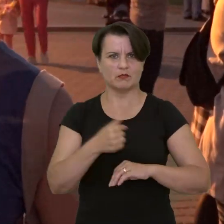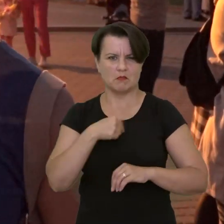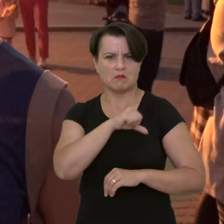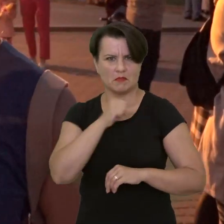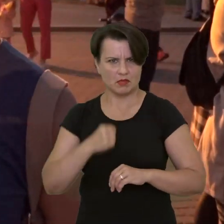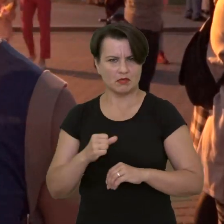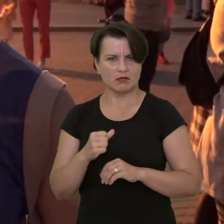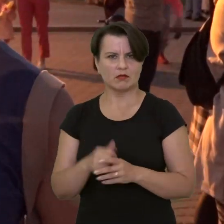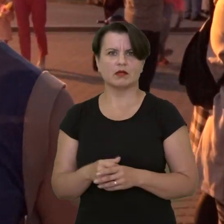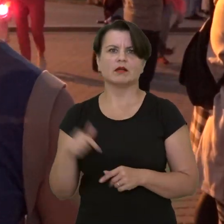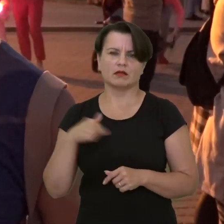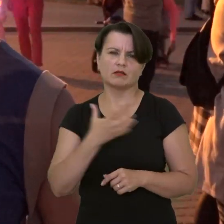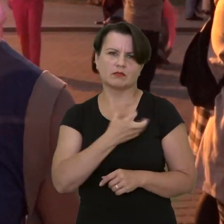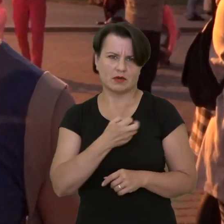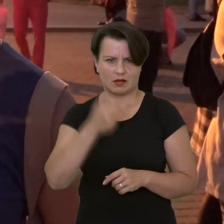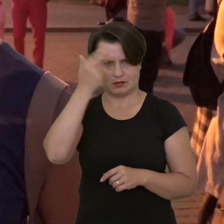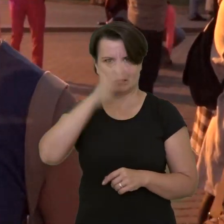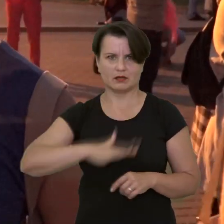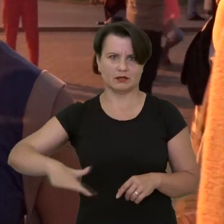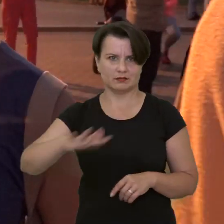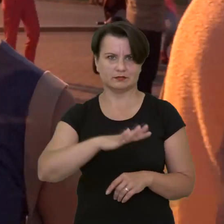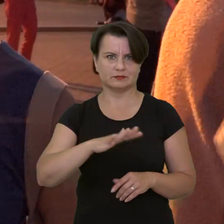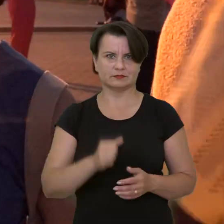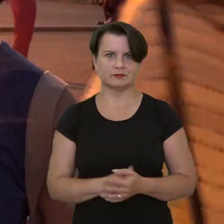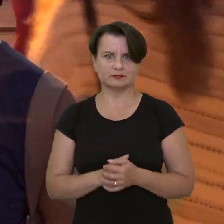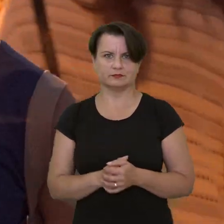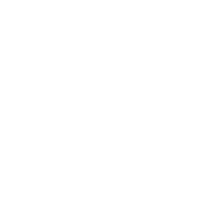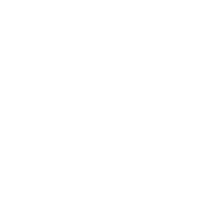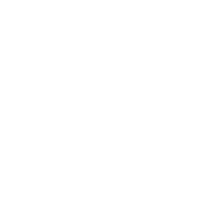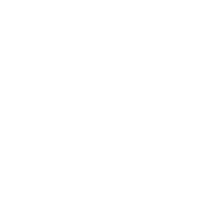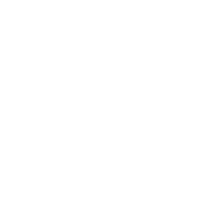daug. Ir iš tikrųjų to pasilgstu.